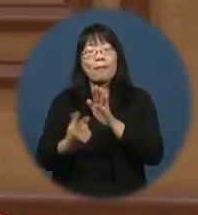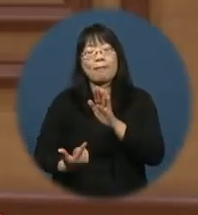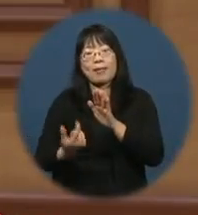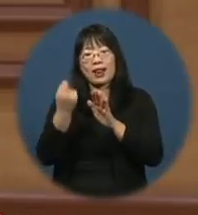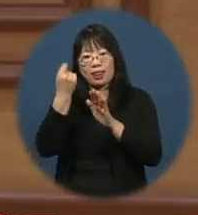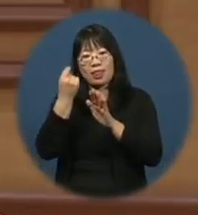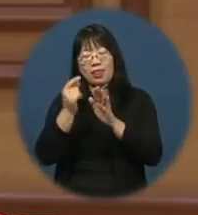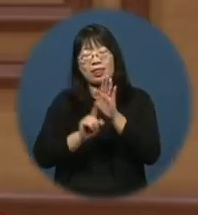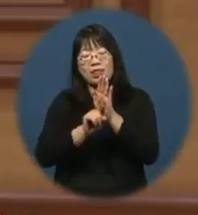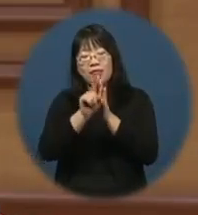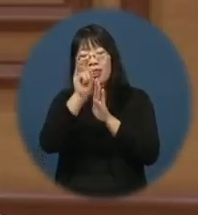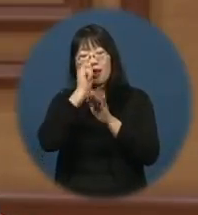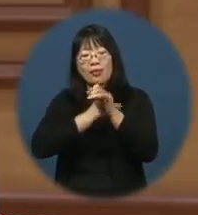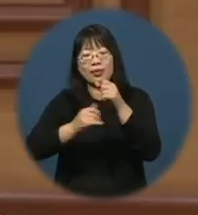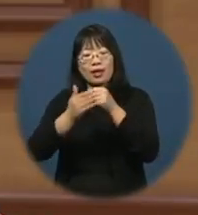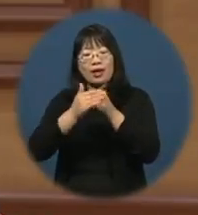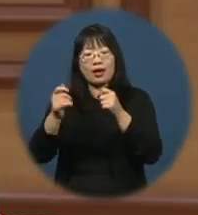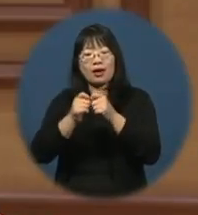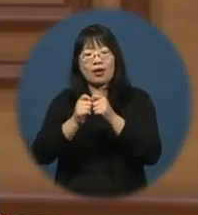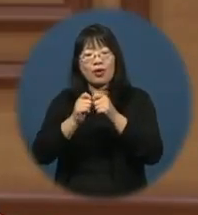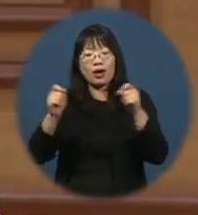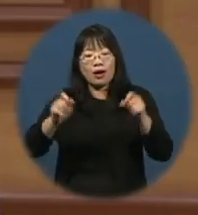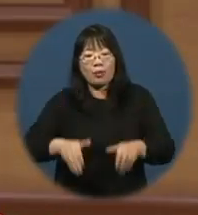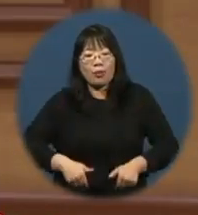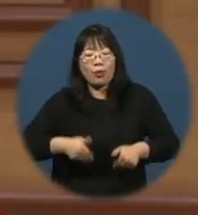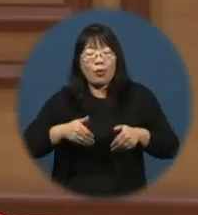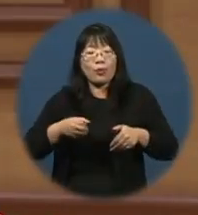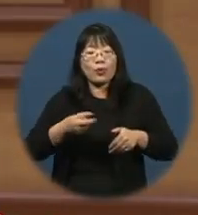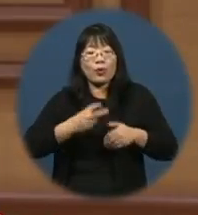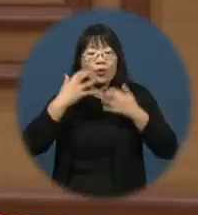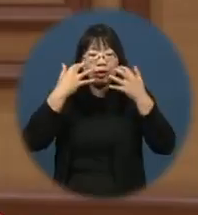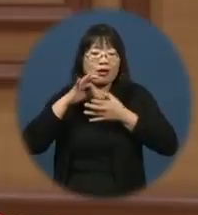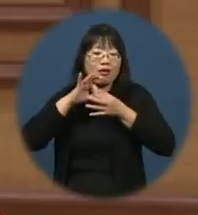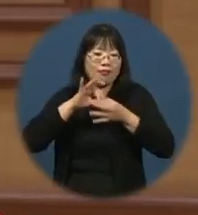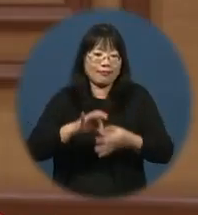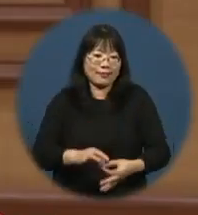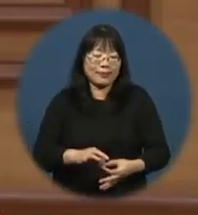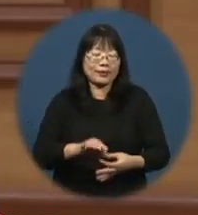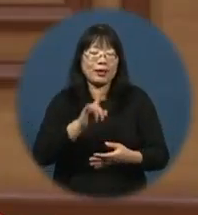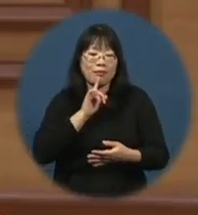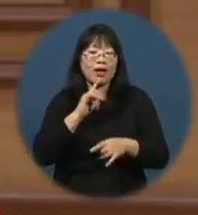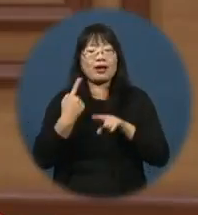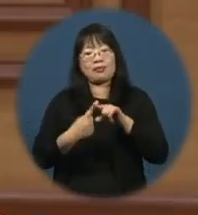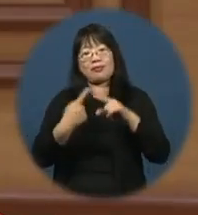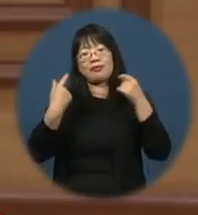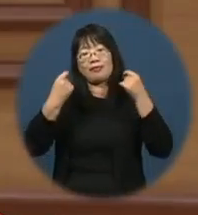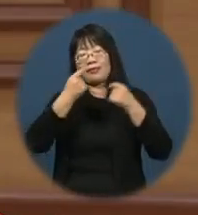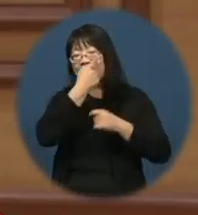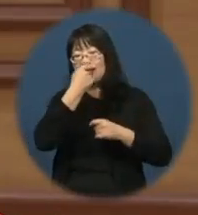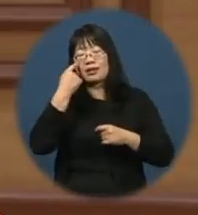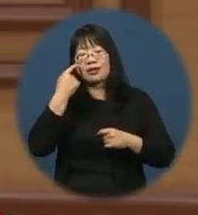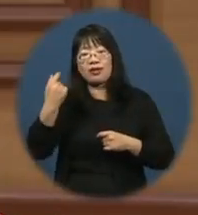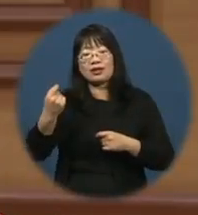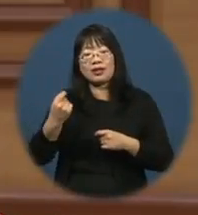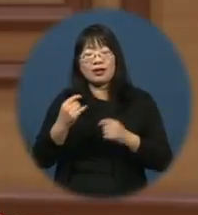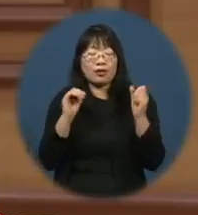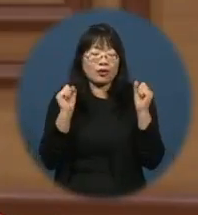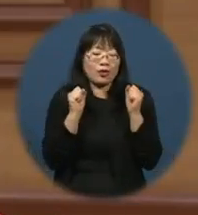빨리 상승을 해서 네, 네. 오랫동안 봄과 여름이 지속된다는 그런 얘기가 되었고요.